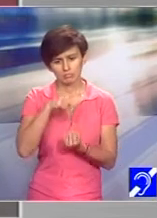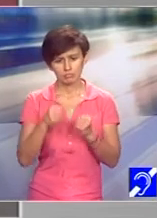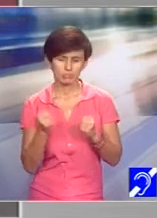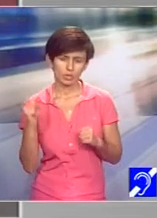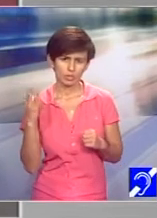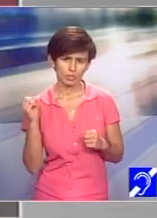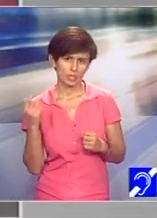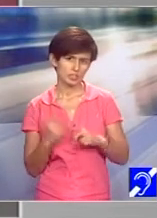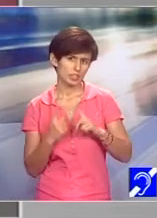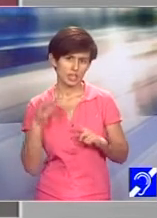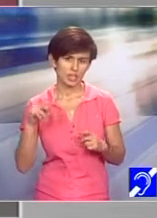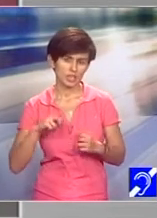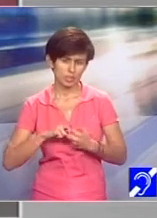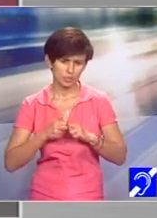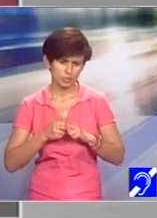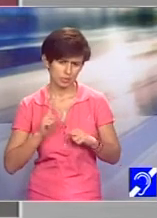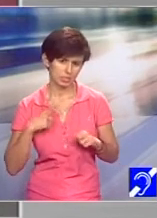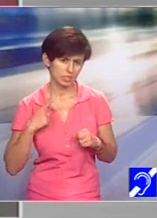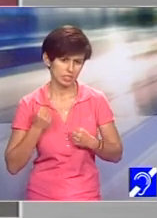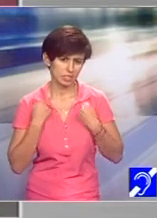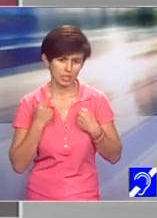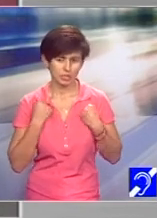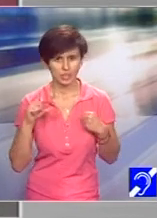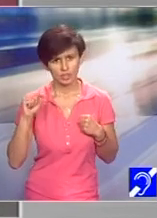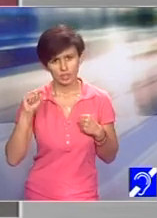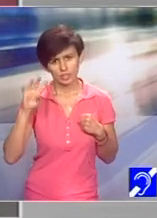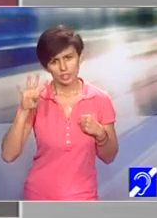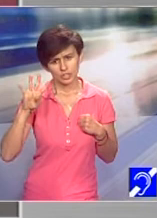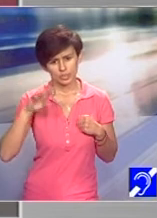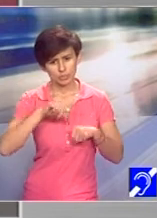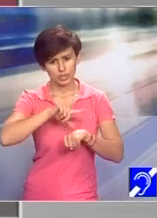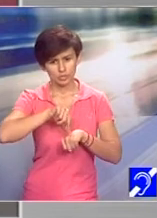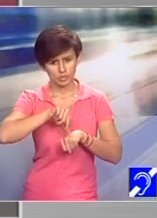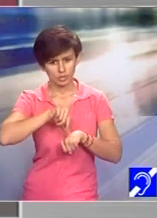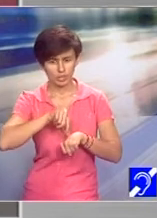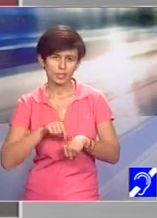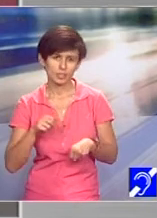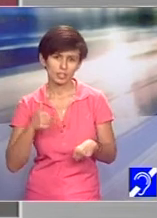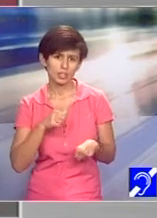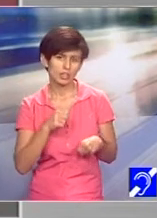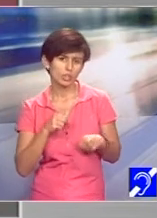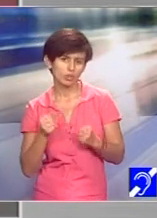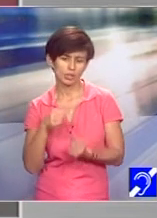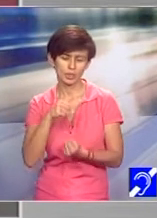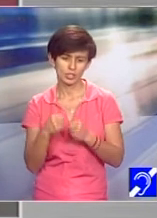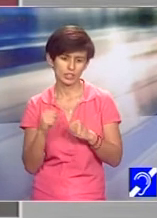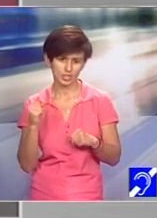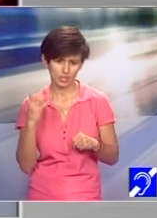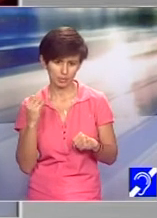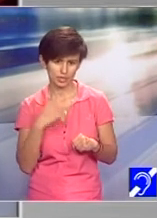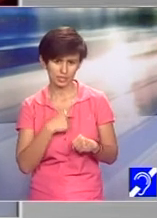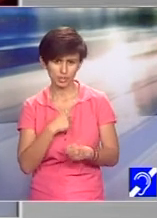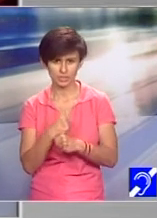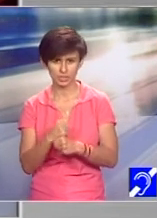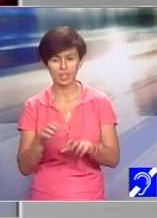problemă și nu mai e activă în 24 de ore, spus, să spunem. O ambulanță face 10 solicitări. Deci o ambulanță poate să se deplaseze la 10 solicitări,